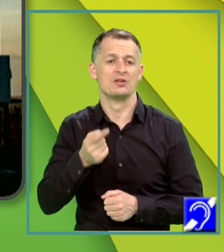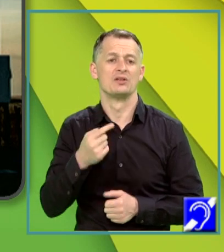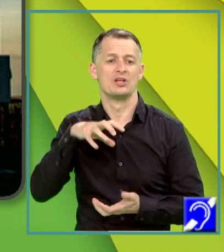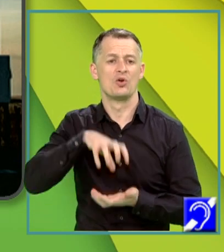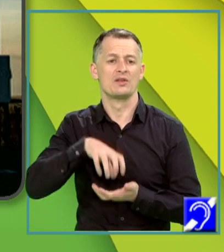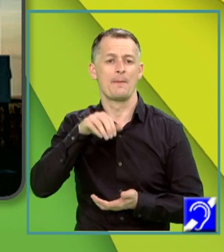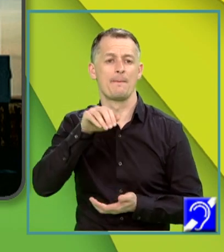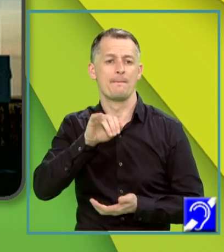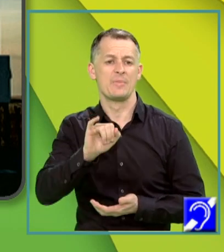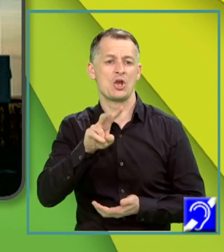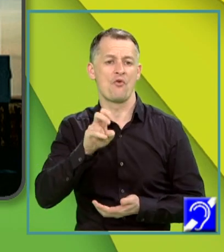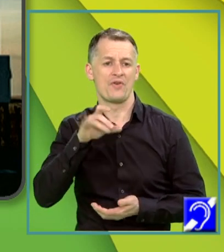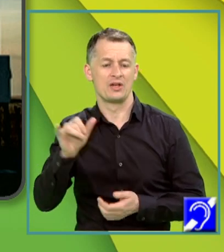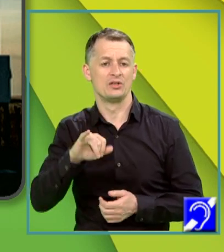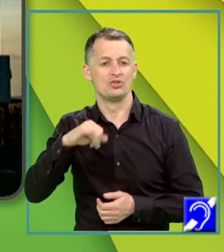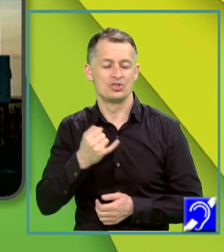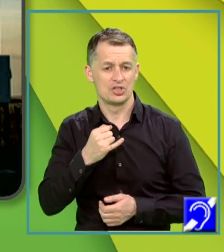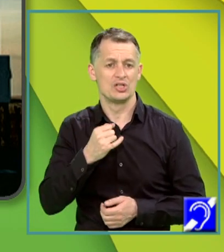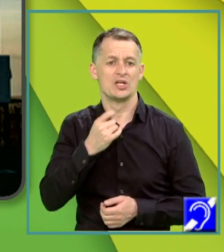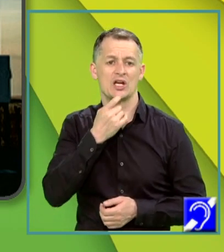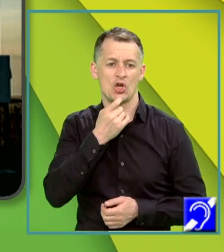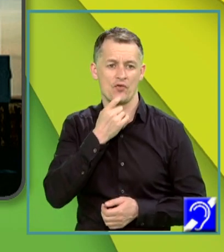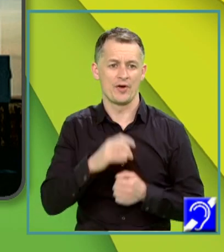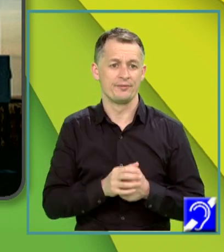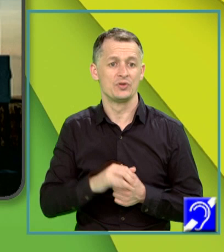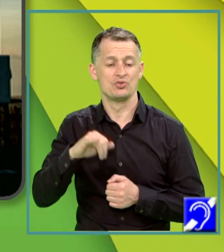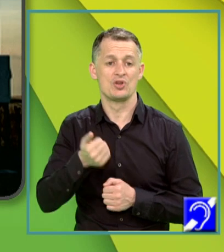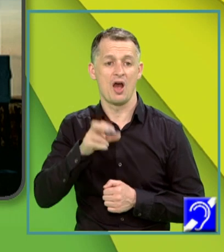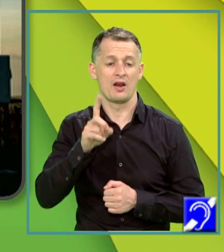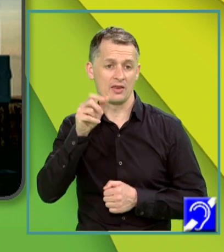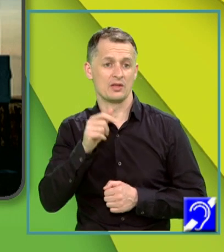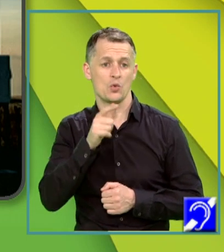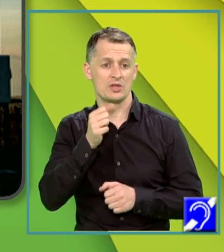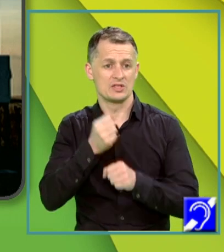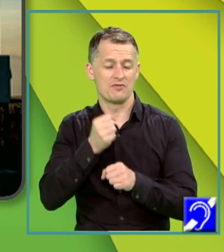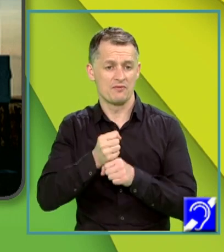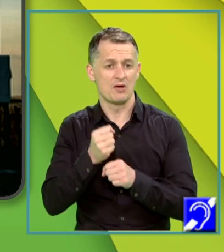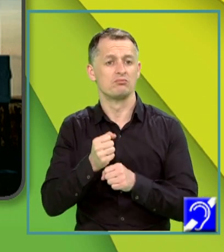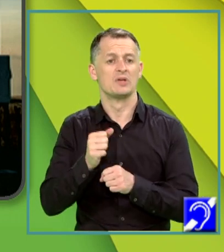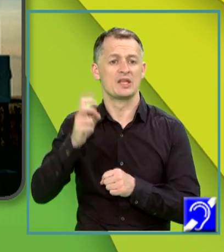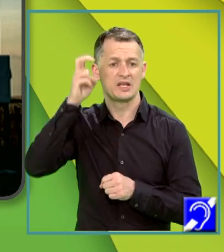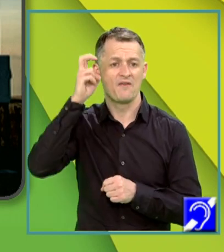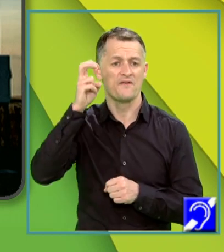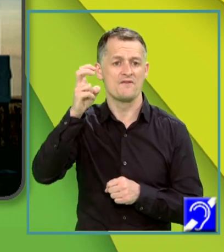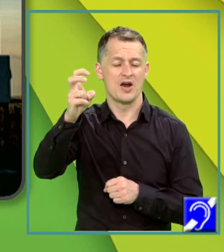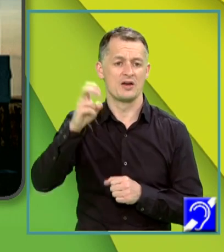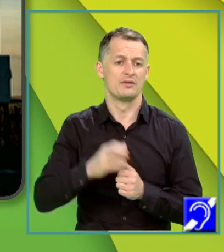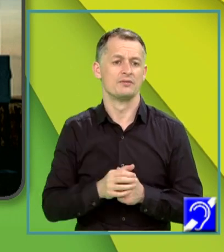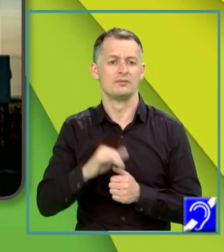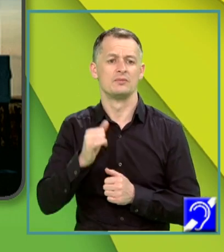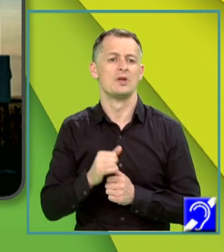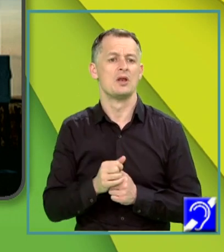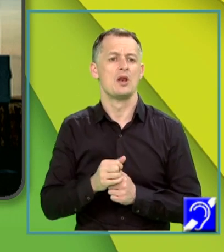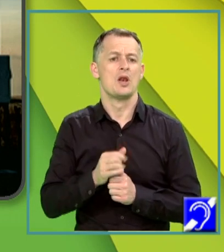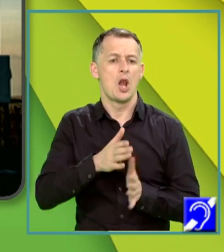de la Craiova De asemenea la Arad unde se produc tramvaie și vagoane locomotive la Craiova utilaj minier la